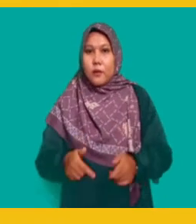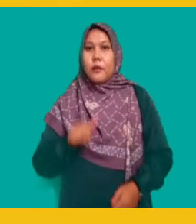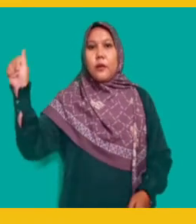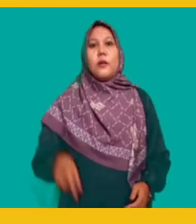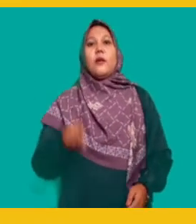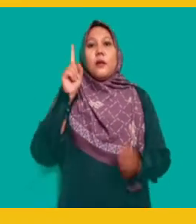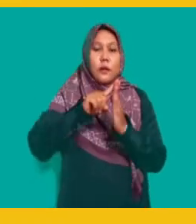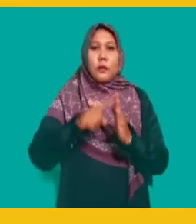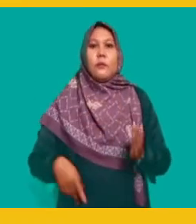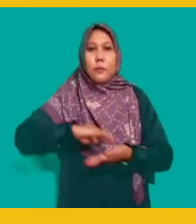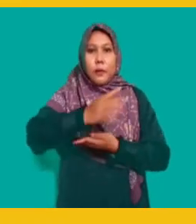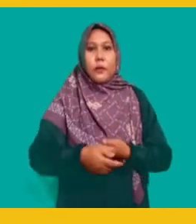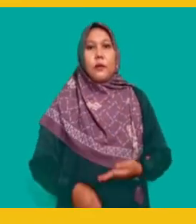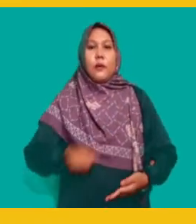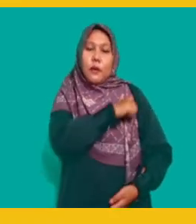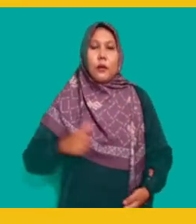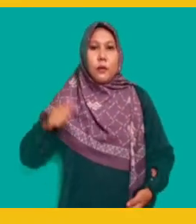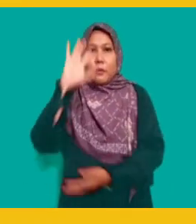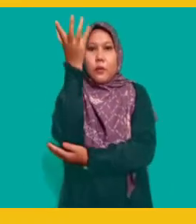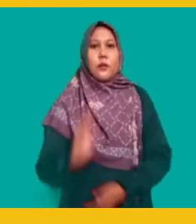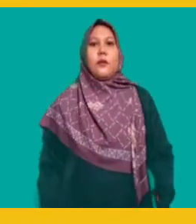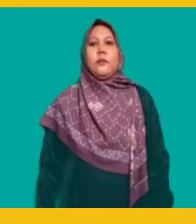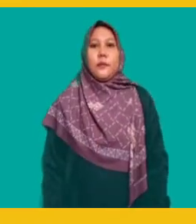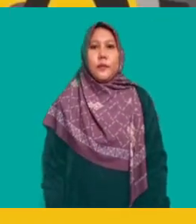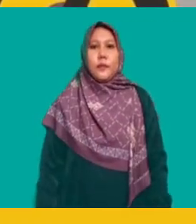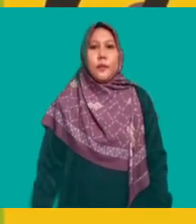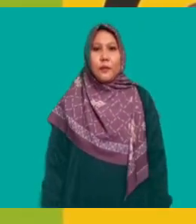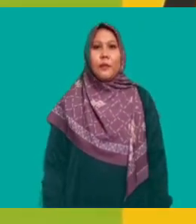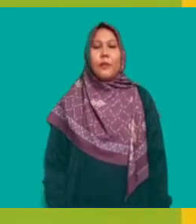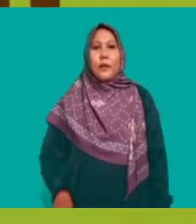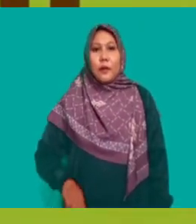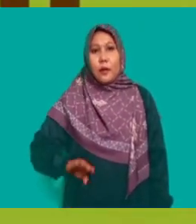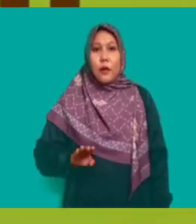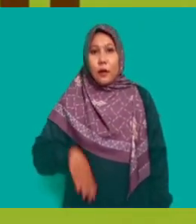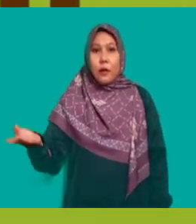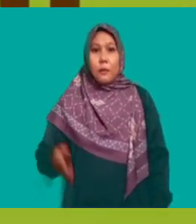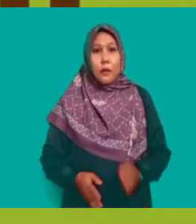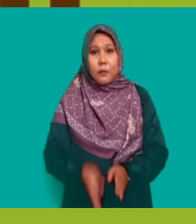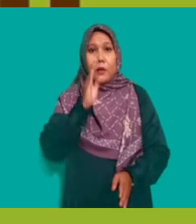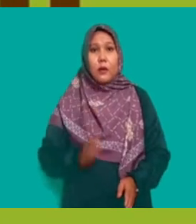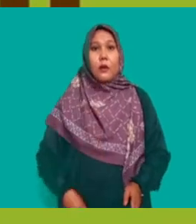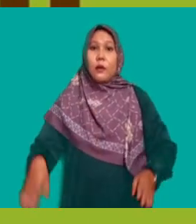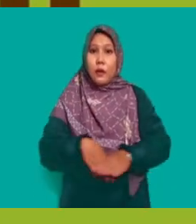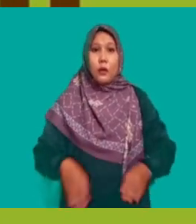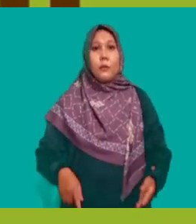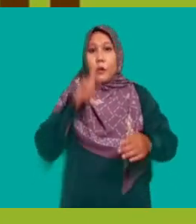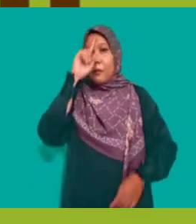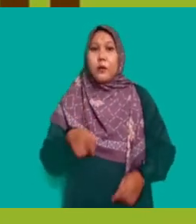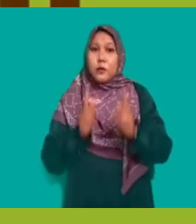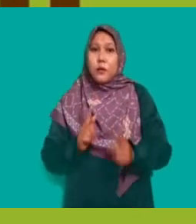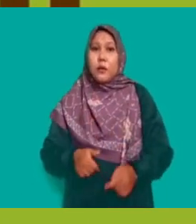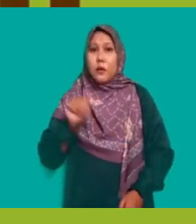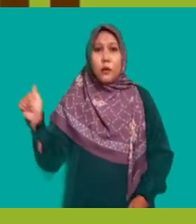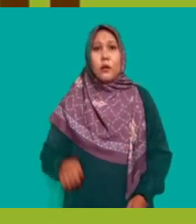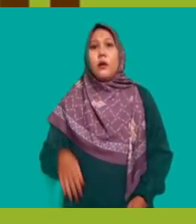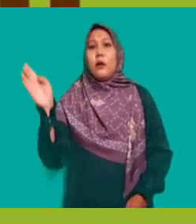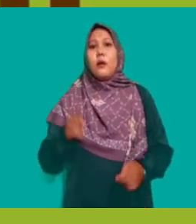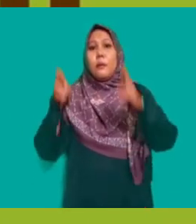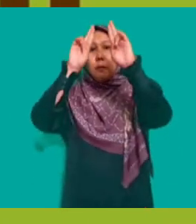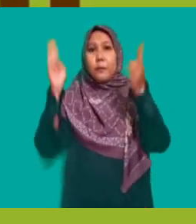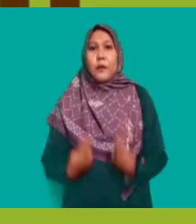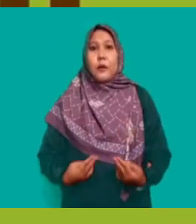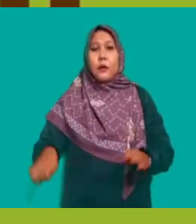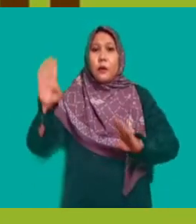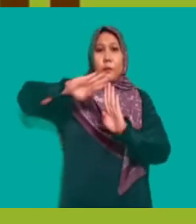sita. Pada waktu yang telah ditentukan oleh majelis hakim, para pihak akan dipanggil oleh juru sita